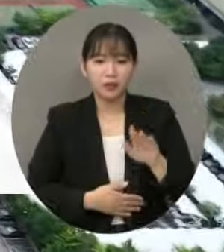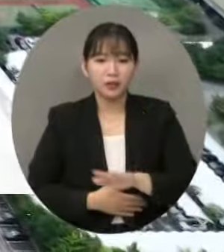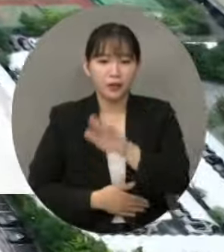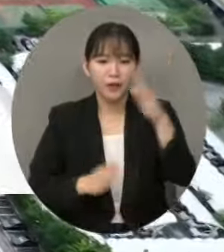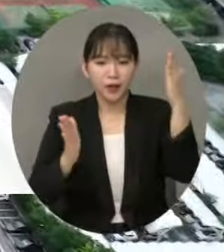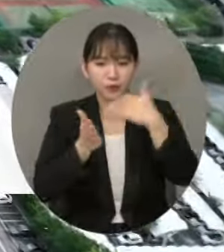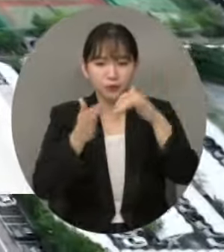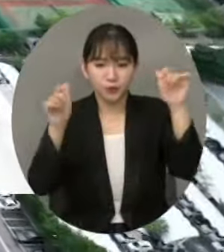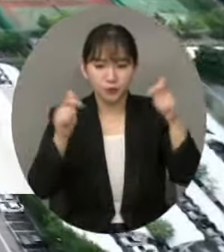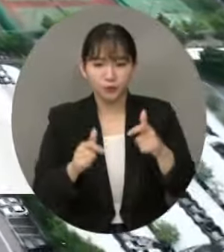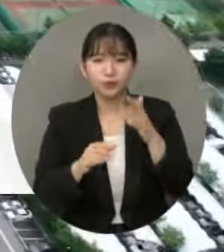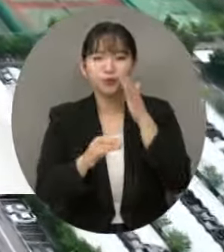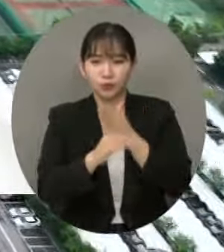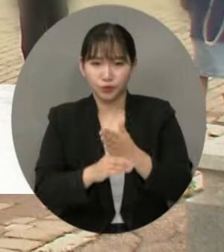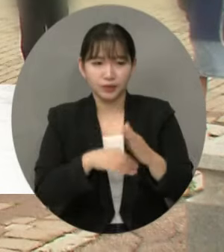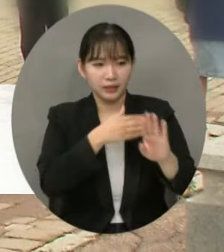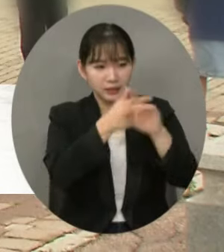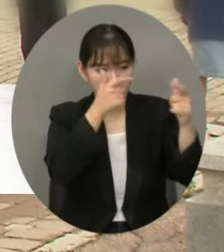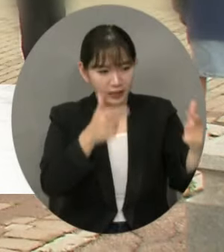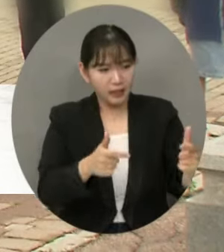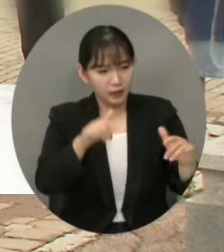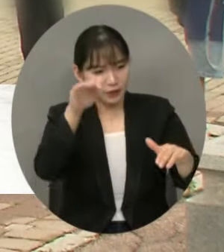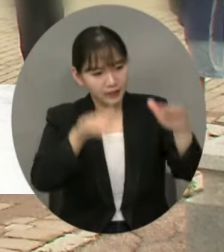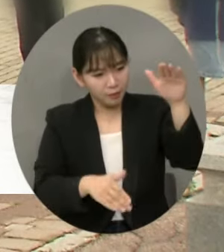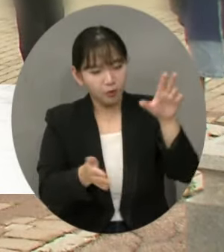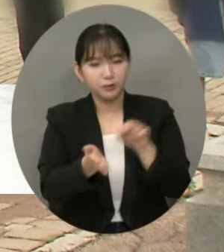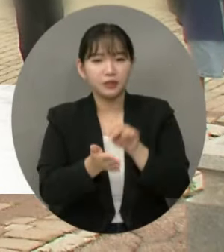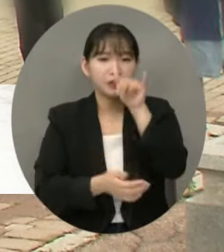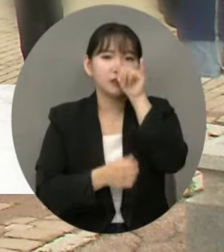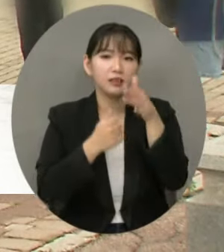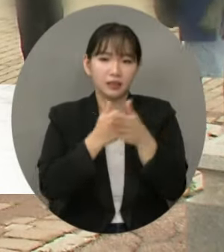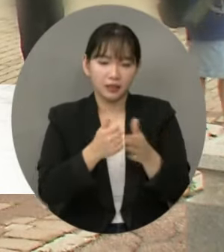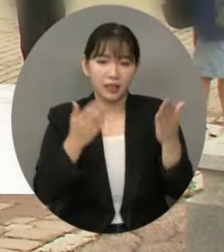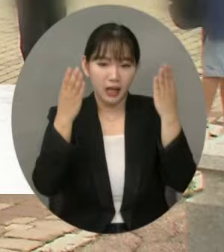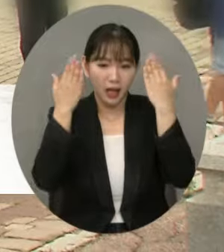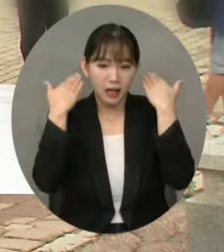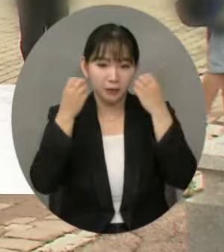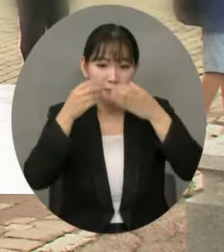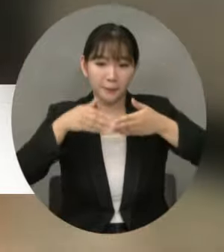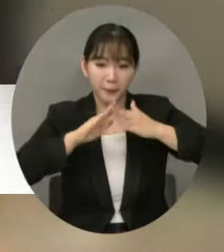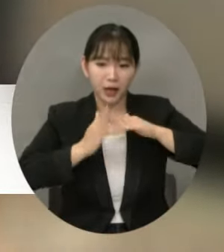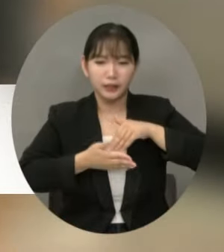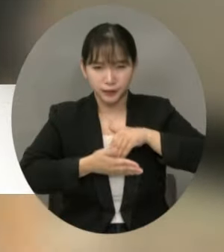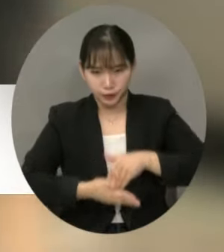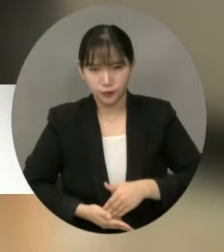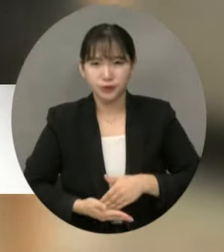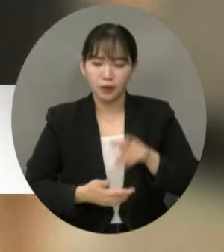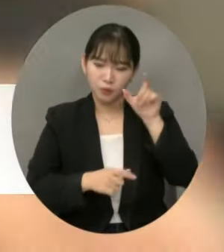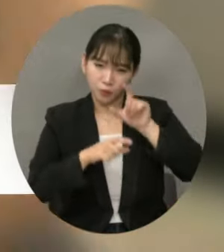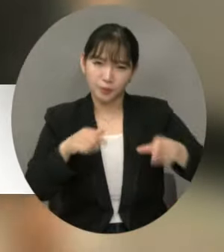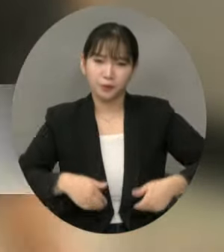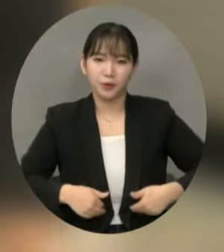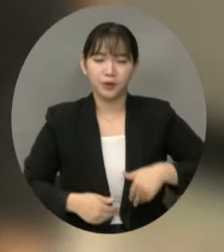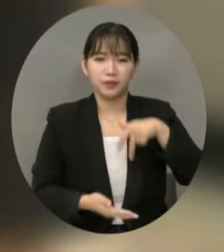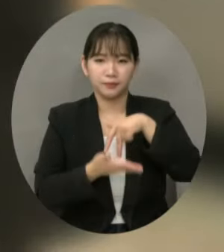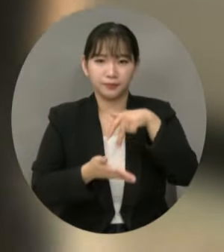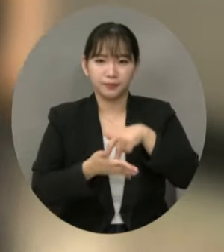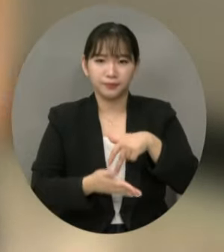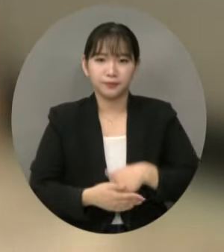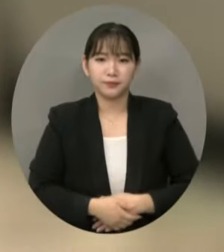인구가 감소하고 있고 타 지역과의 형평성 문제도 있어 학교 신설은 신중하게 접근해야 한다는